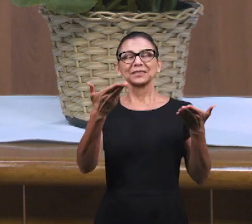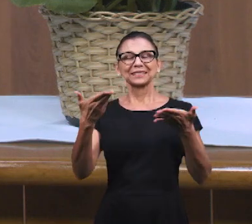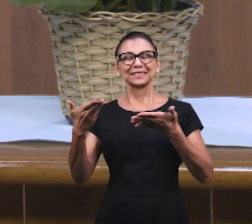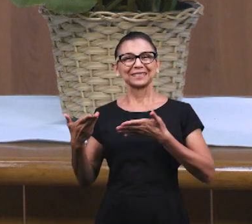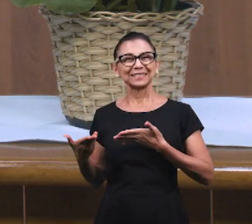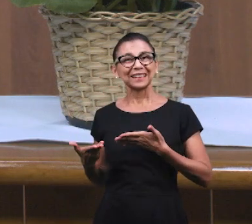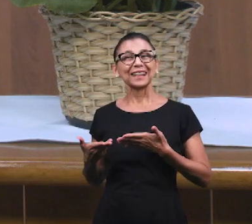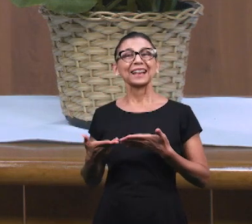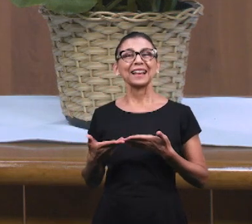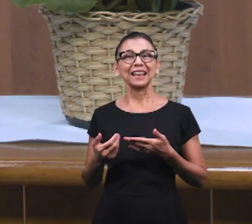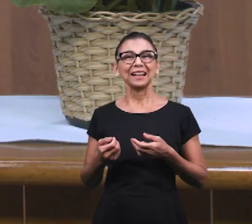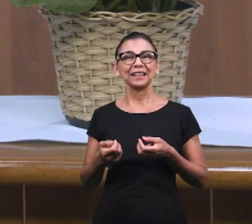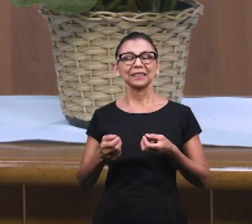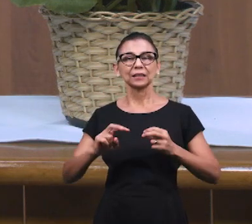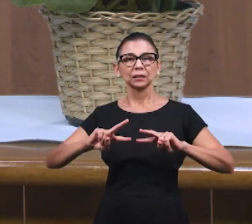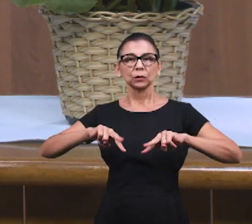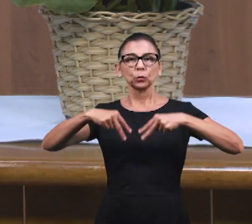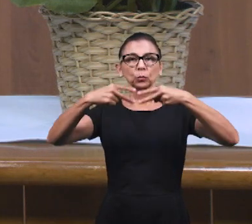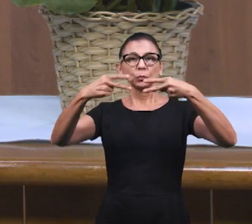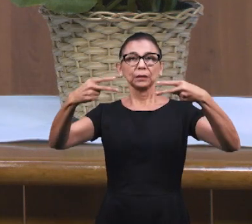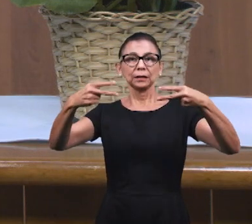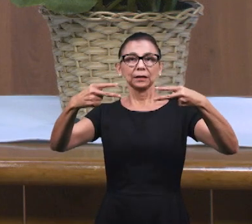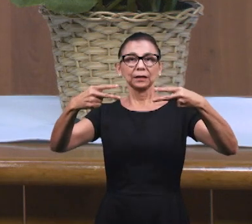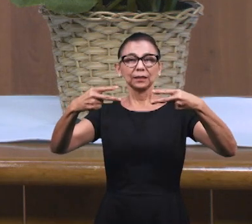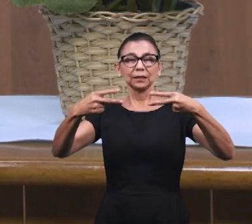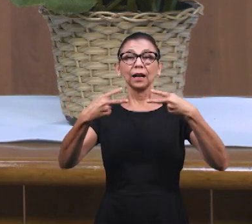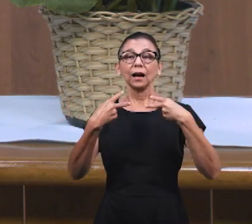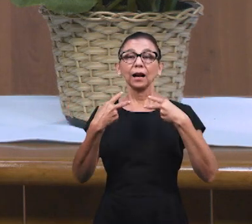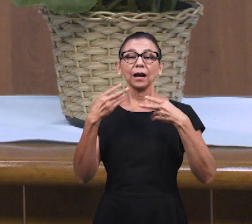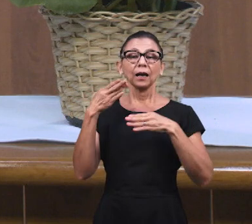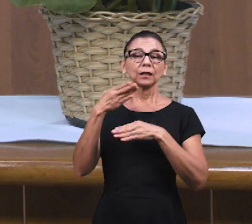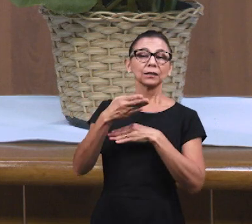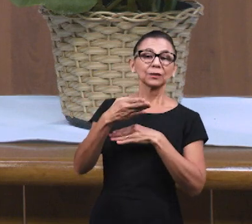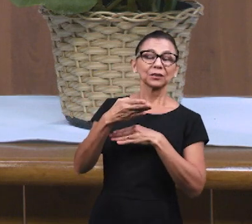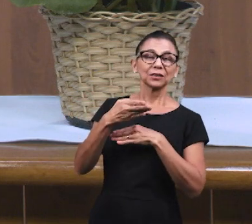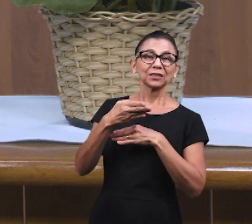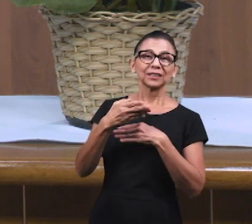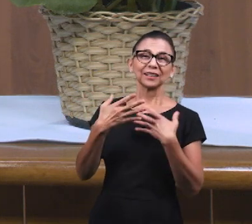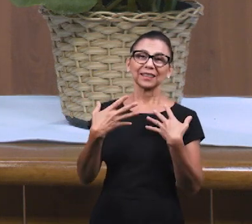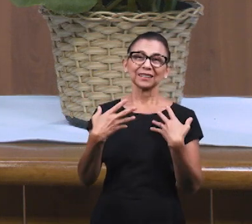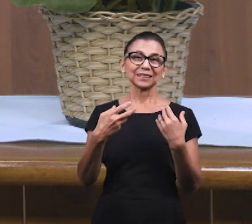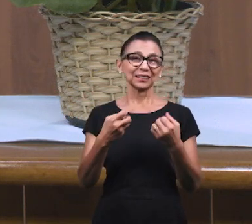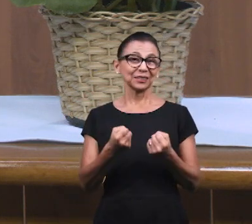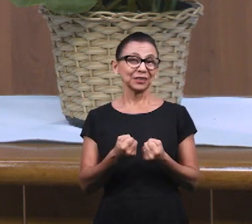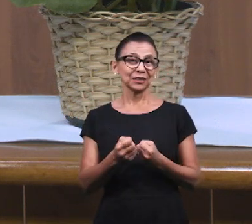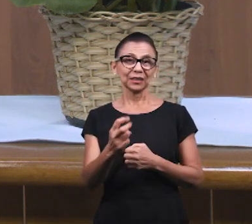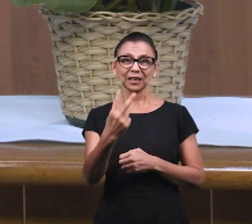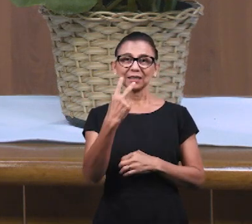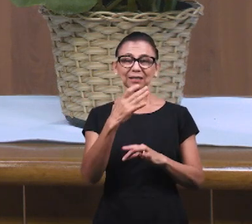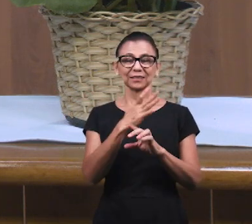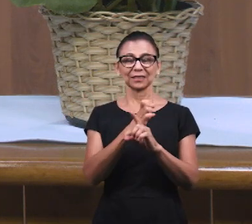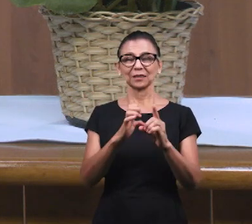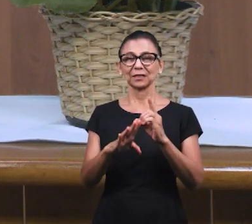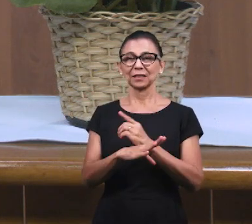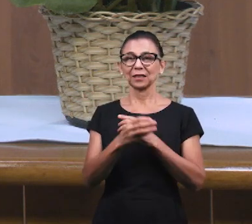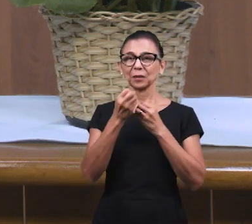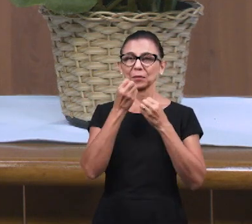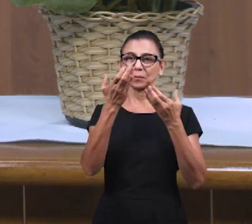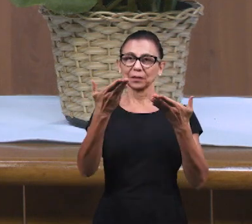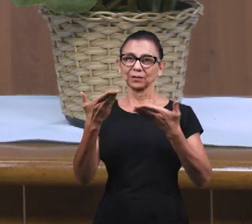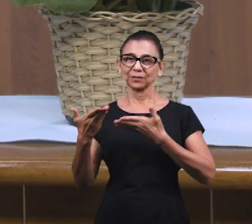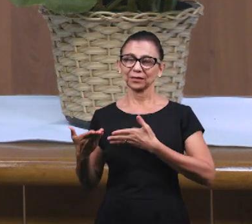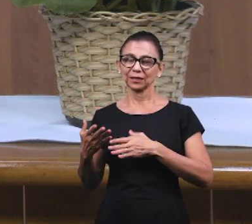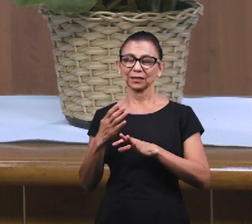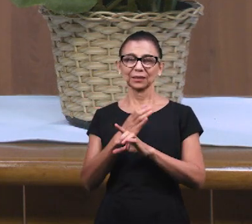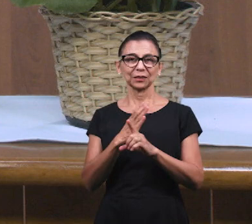Je veux vous dire la bienvenue, vous qui avez reçu un lien, une invitation pour participer de cette école biblique dominicale. Soyez bienvenue à notre